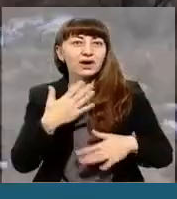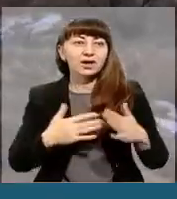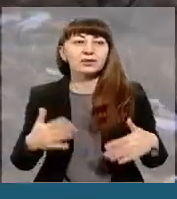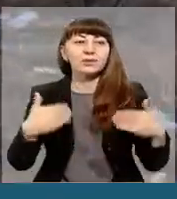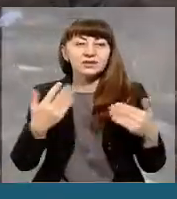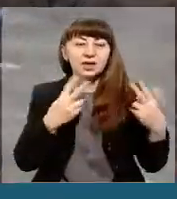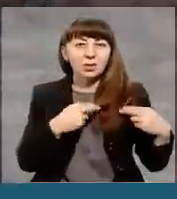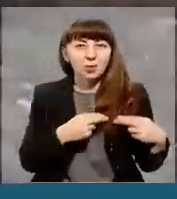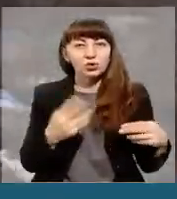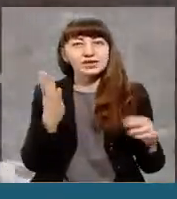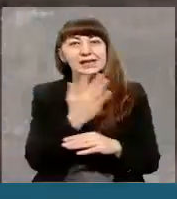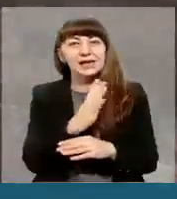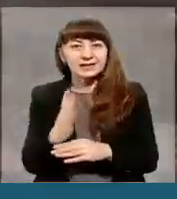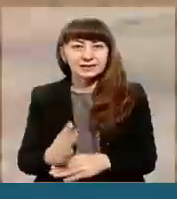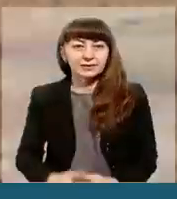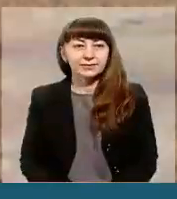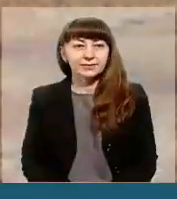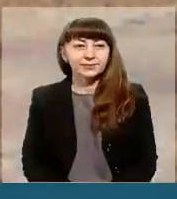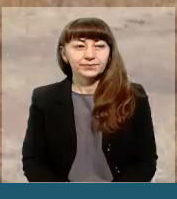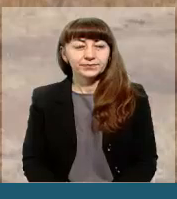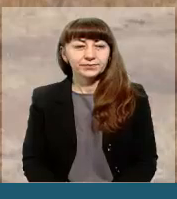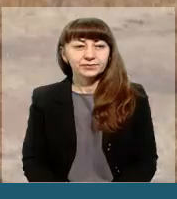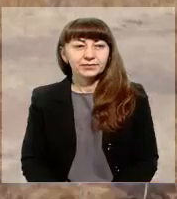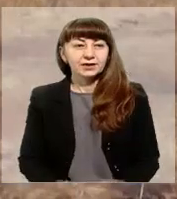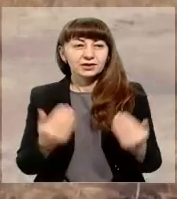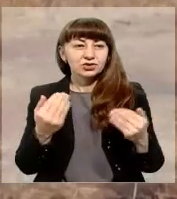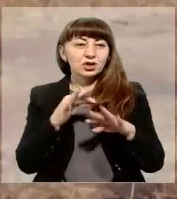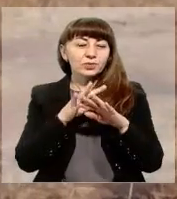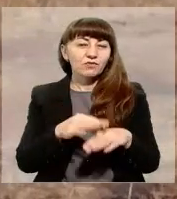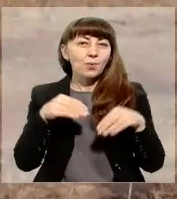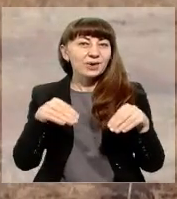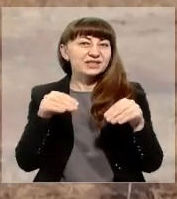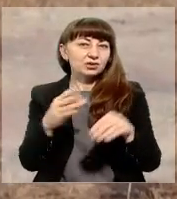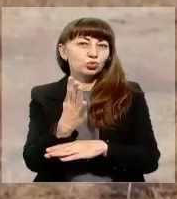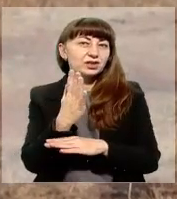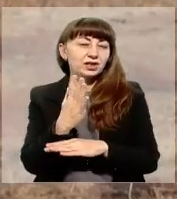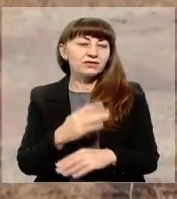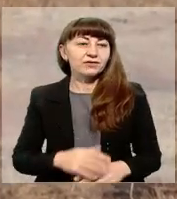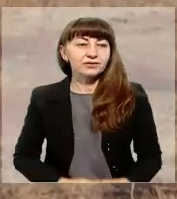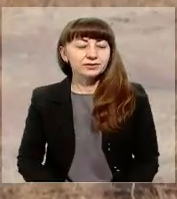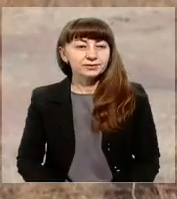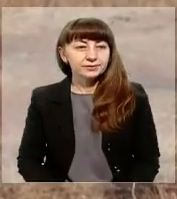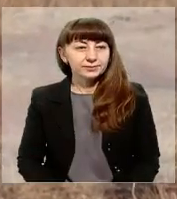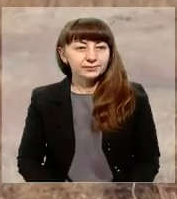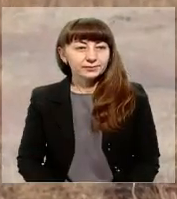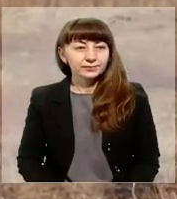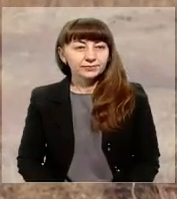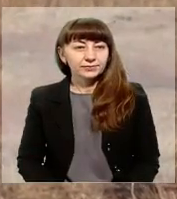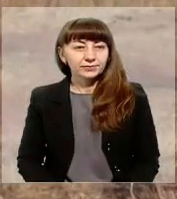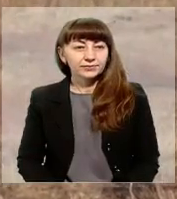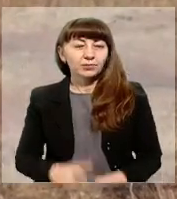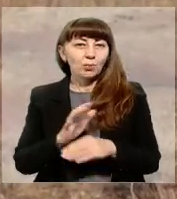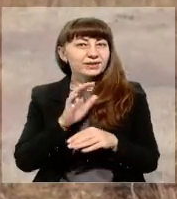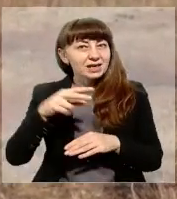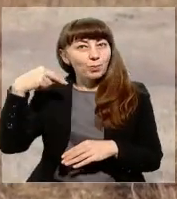поздравить работников этой сферы деятельности. В лесхозе сейчас проводим посадку деревьев именно. По посланию президента